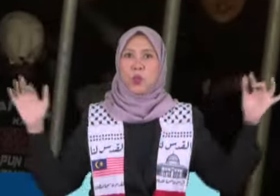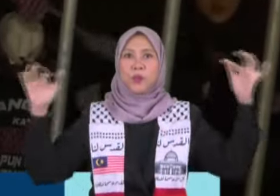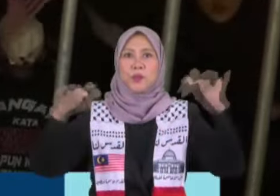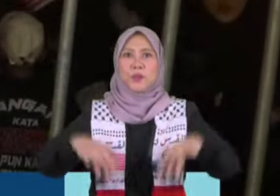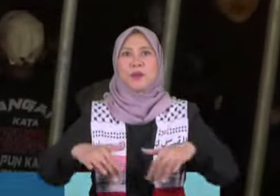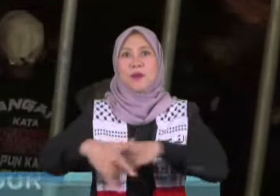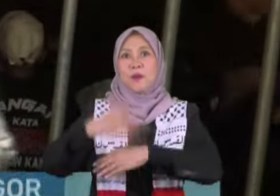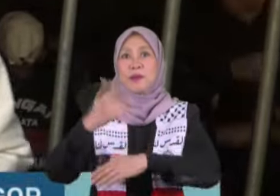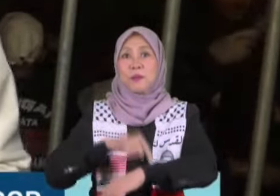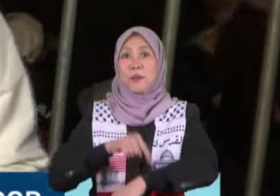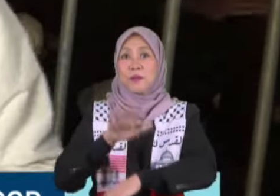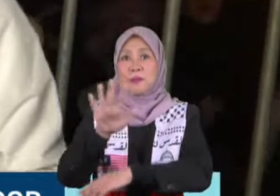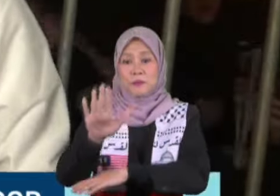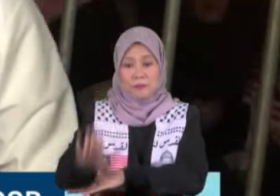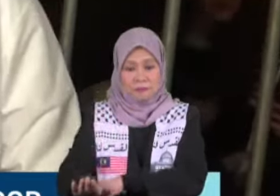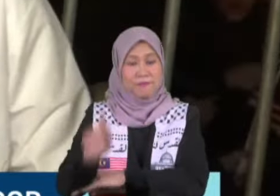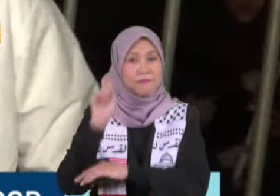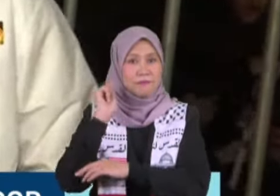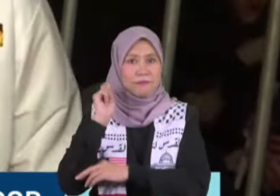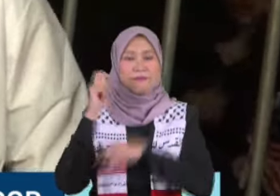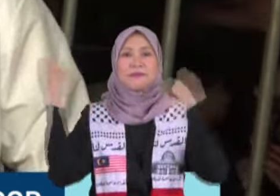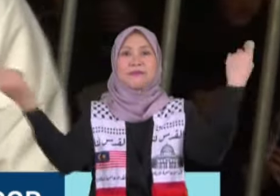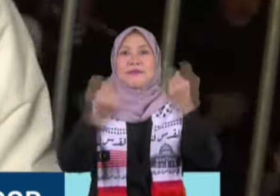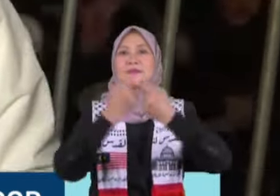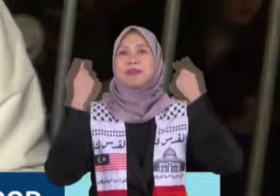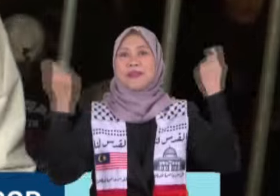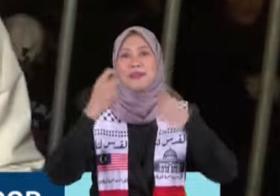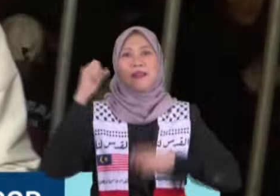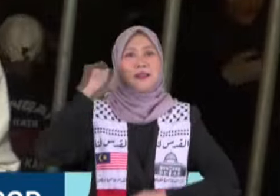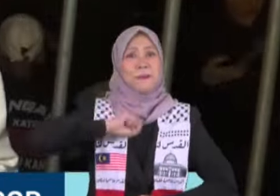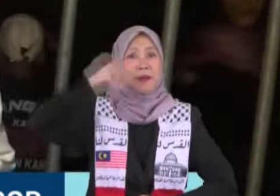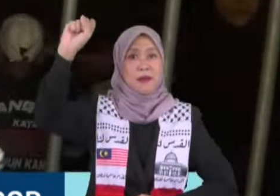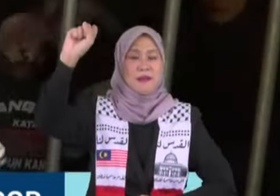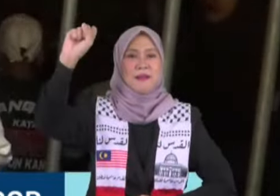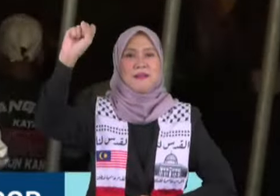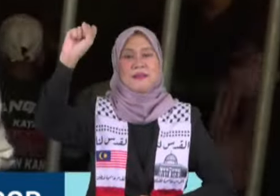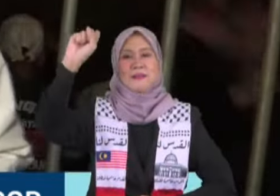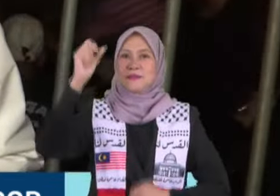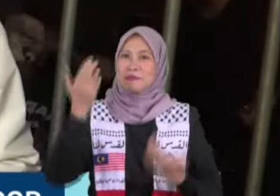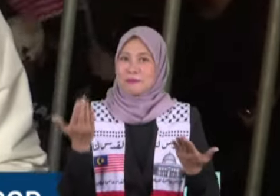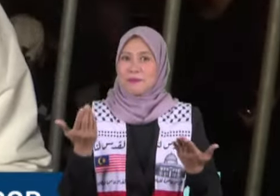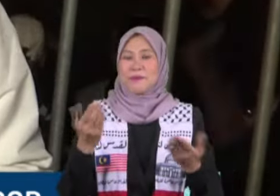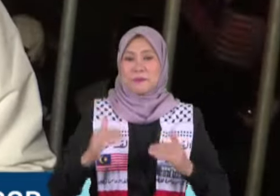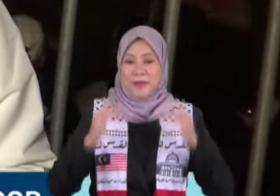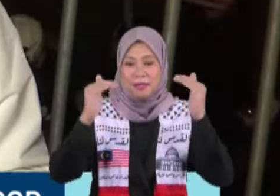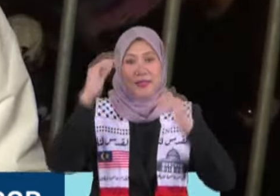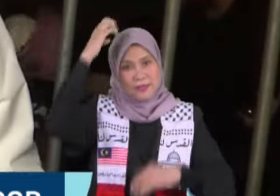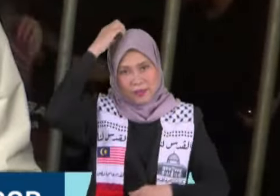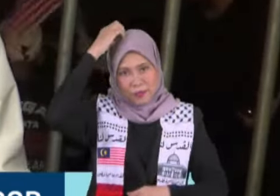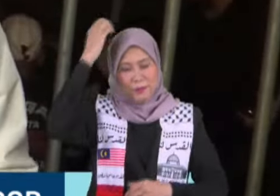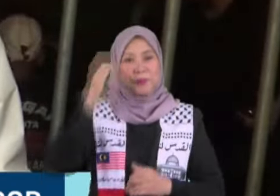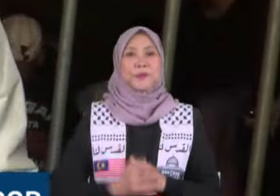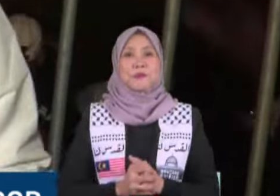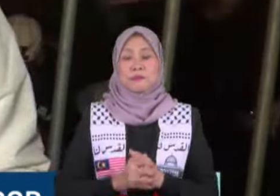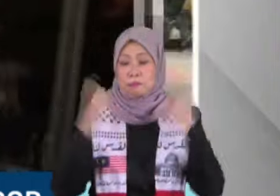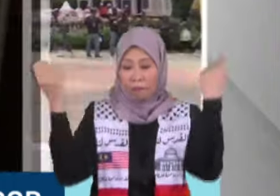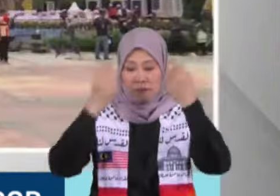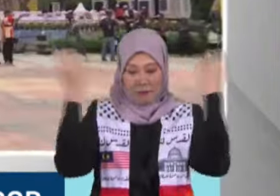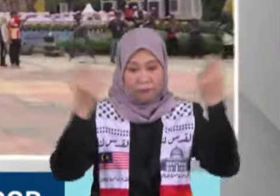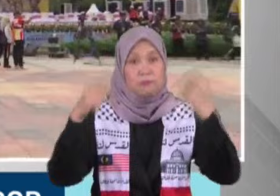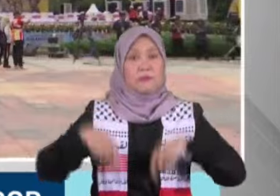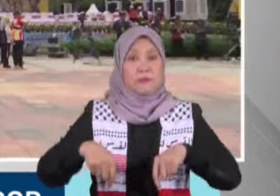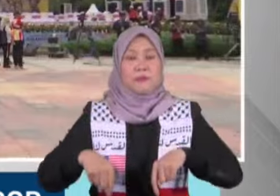seawal pukul 5 petang tadi bagi sambutan Hari Kebangsaan ke-67 peringkat negeri Selangor. Dan sambutan ini